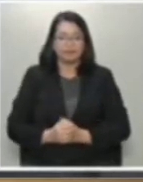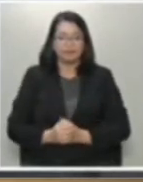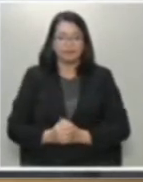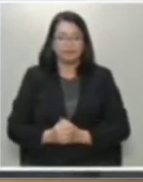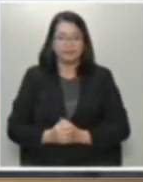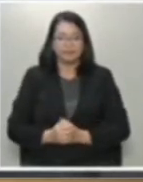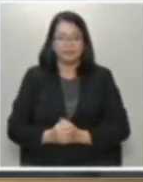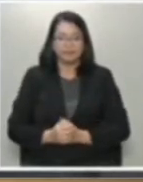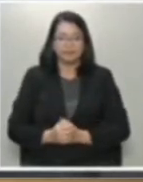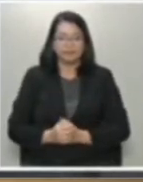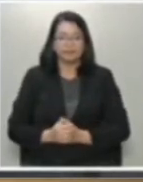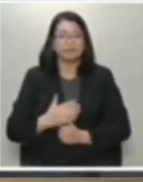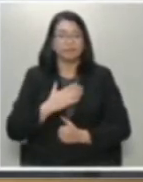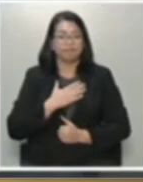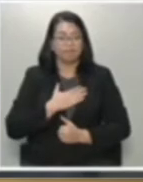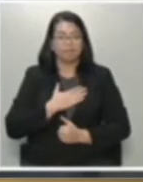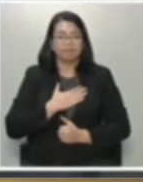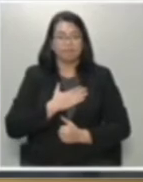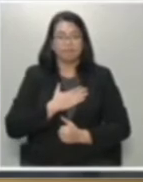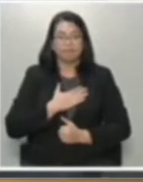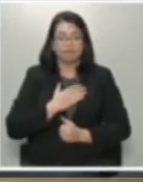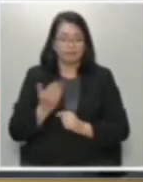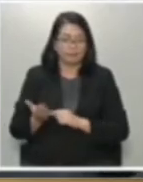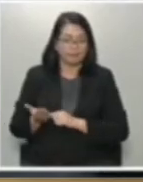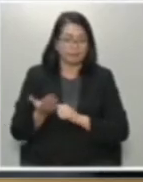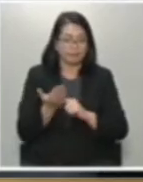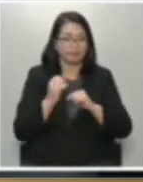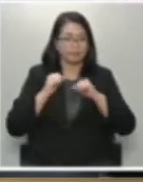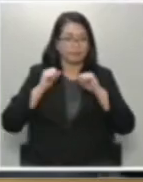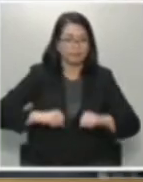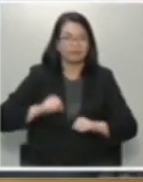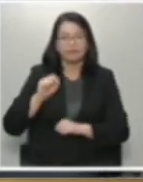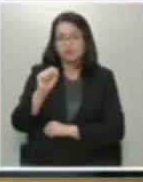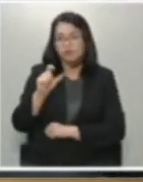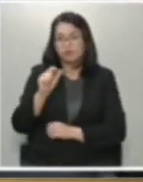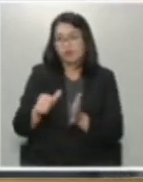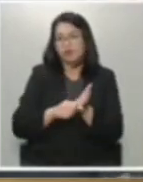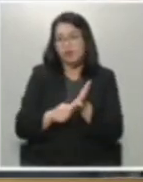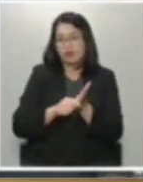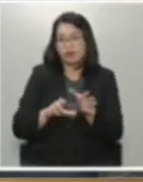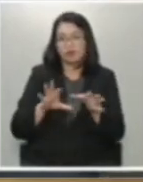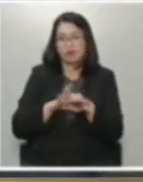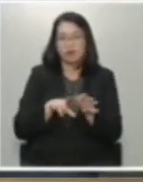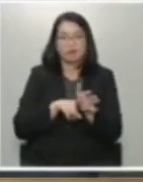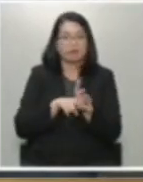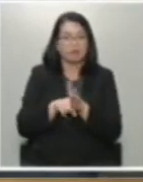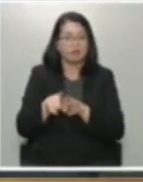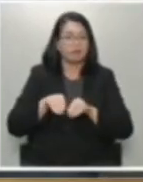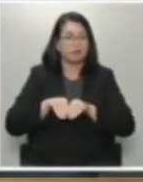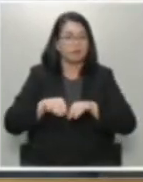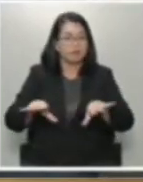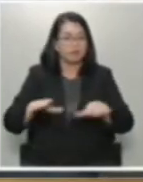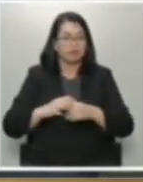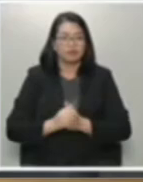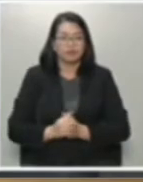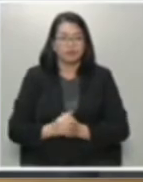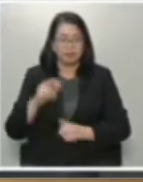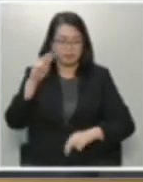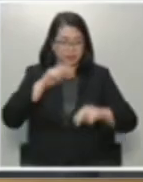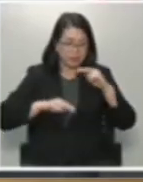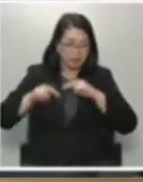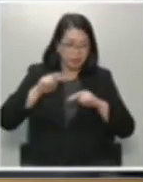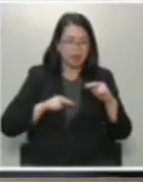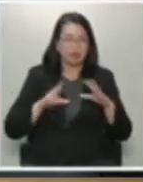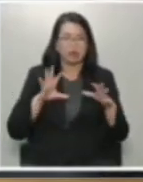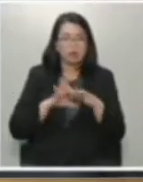ประธานครับผมเป็นผู้หนึ่งนะครับที่ได้เสนอญัตติด่วนเรื่องขอให้สภาผู้แทนราษฎรพิจารณาหามาตร